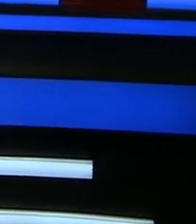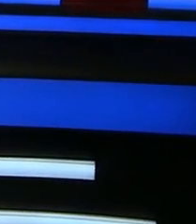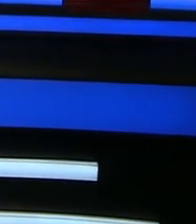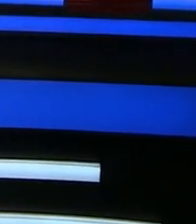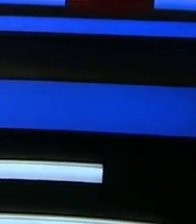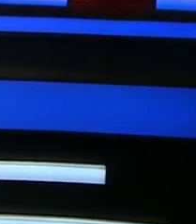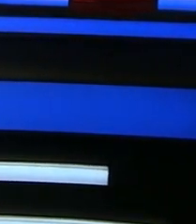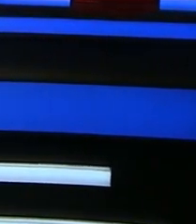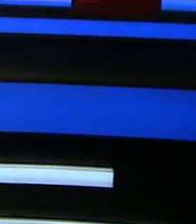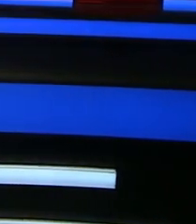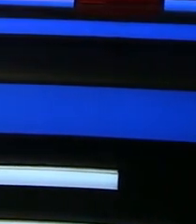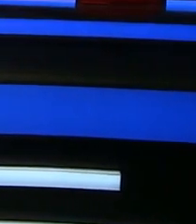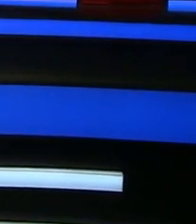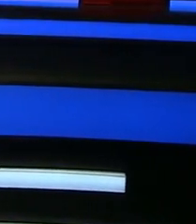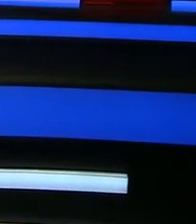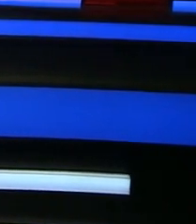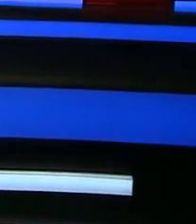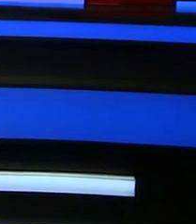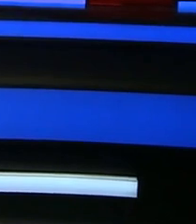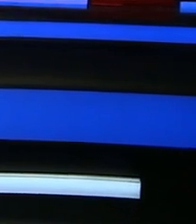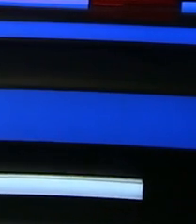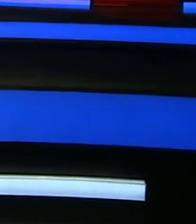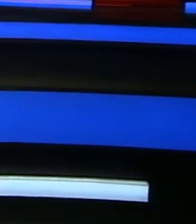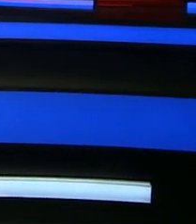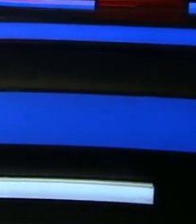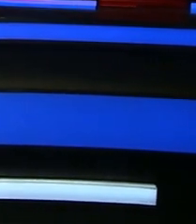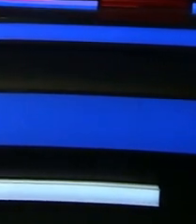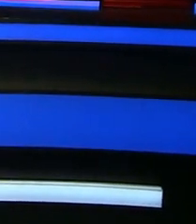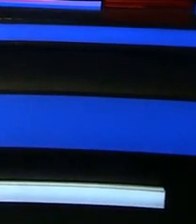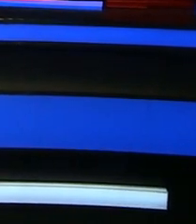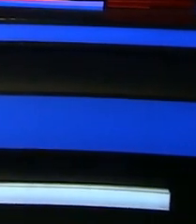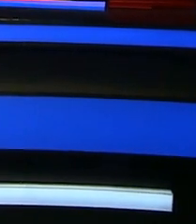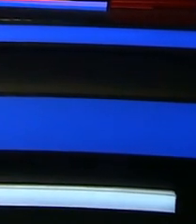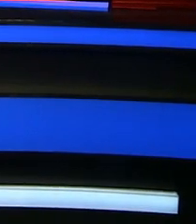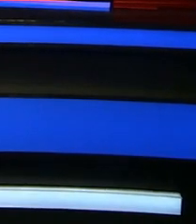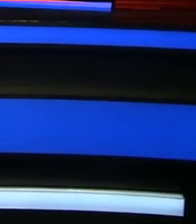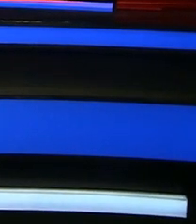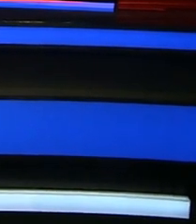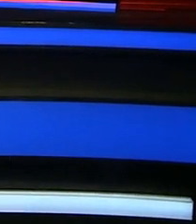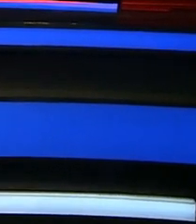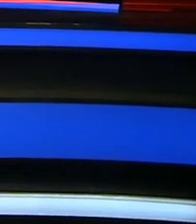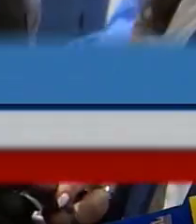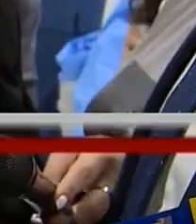Առաջինալիքի եթերում լուրերի երեկոյան թողարկումն է, բարև ձեզ։ Այս ժամի նորություններին առաջարկում եմ ծանոթանալ նախ համարոտ։